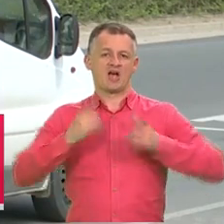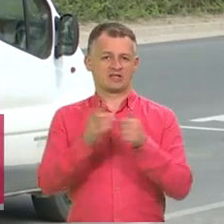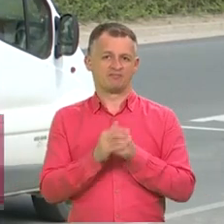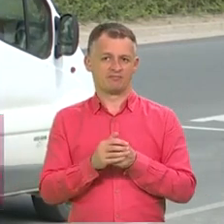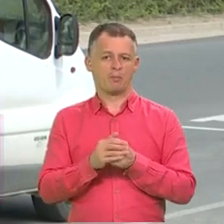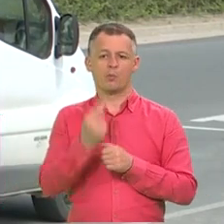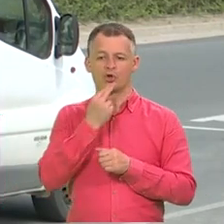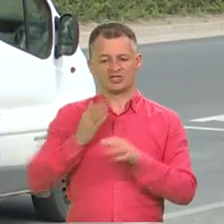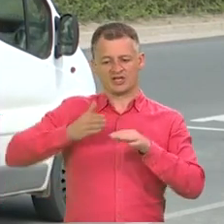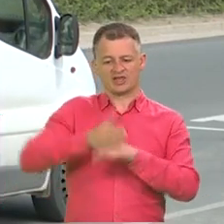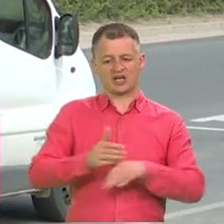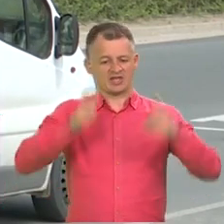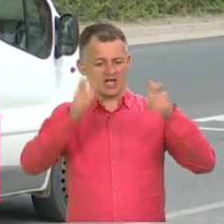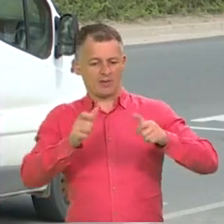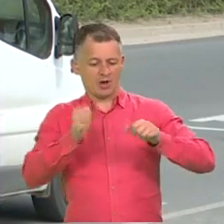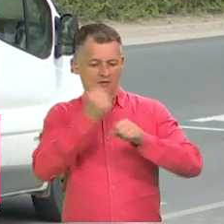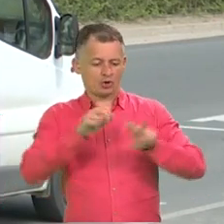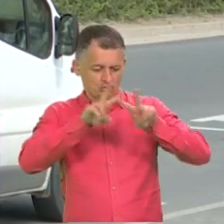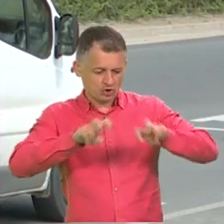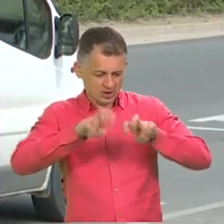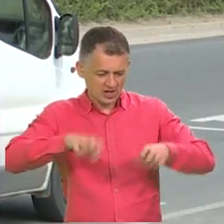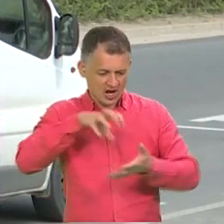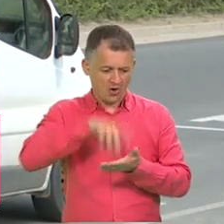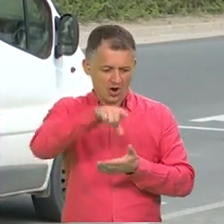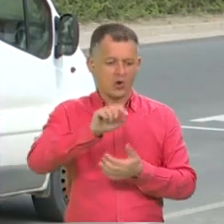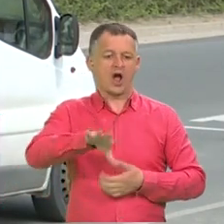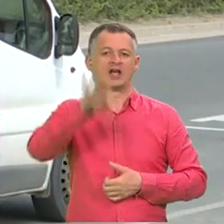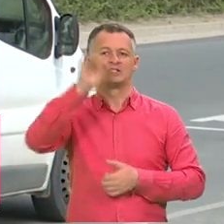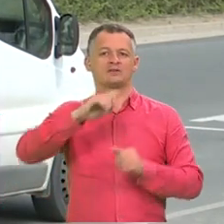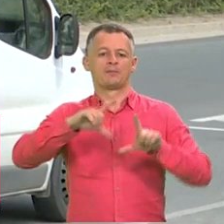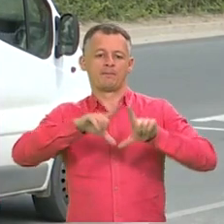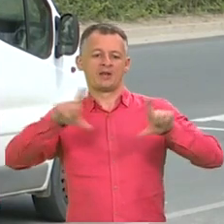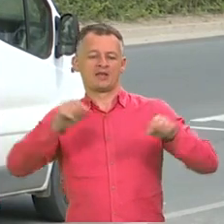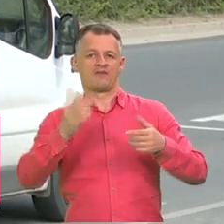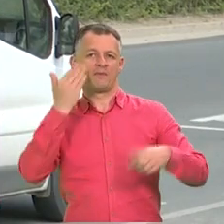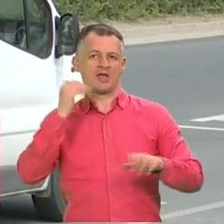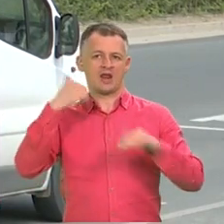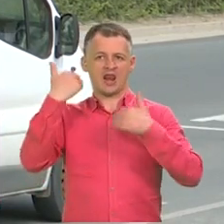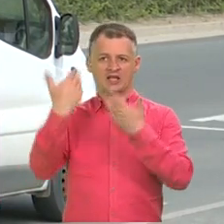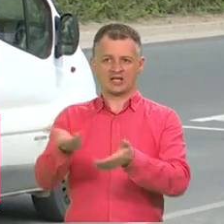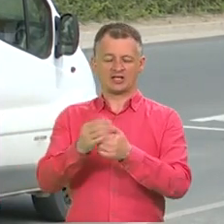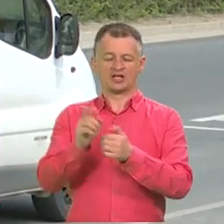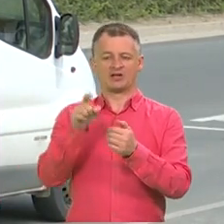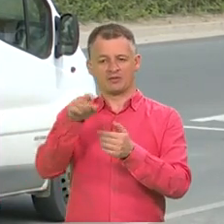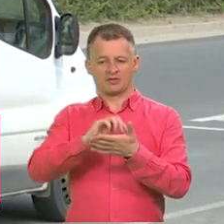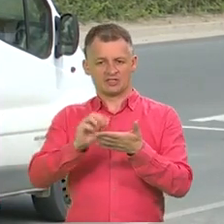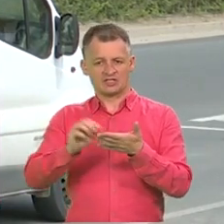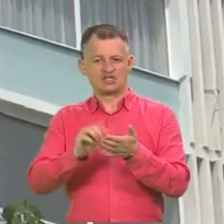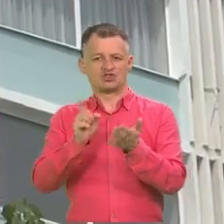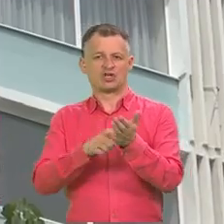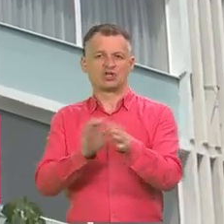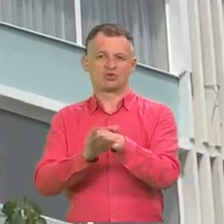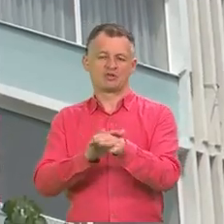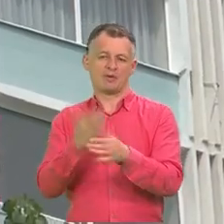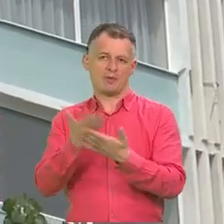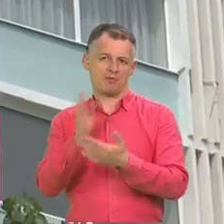au intrat în camera ei și au făcut cercetarea la fața locului au găsit și un bilet pe care femeia l-a lăsat. În el își cerea scuze de la mama ei. Nu